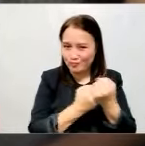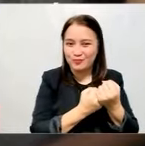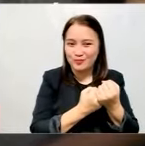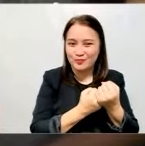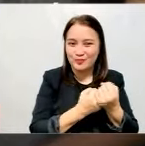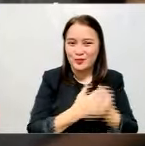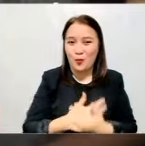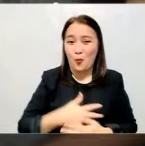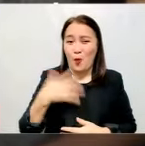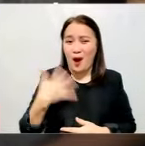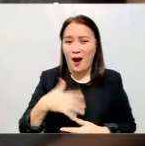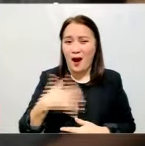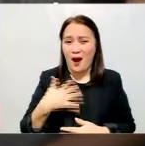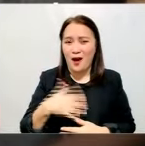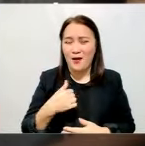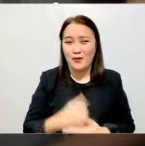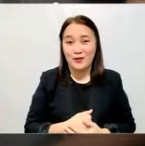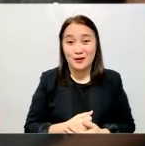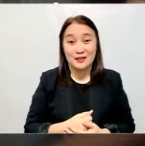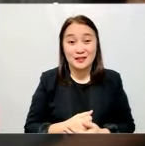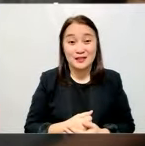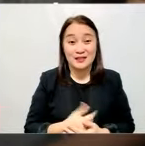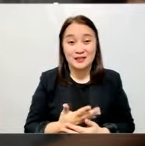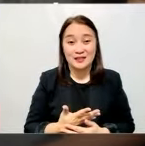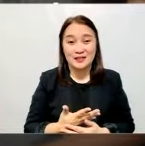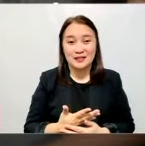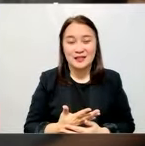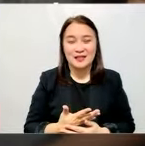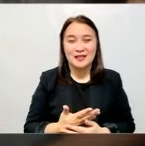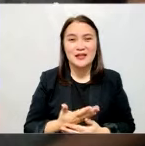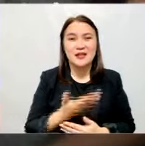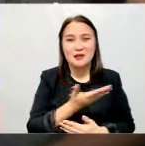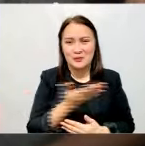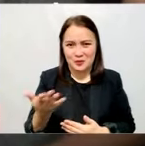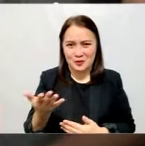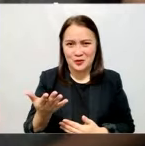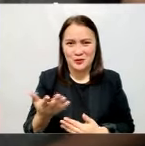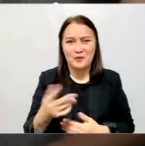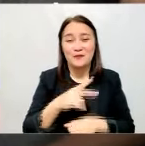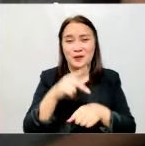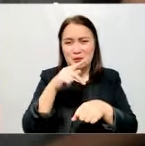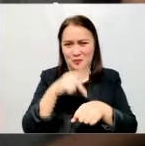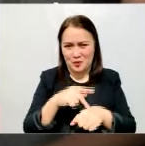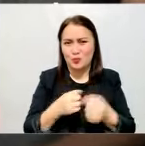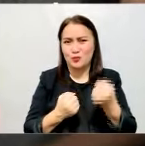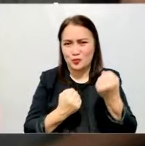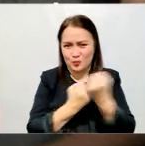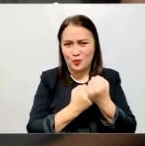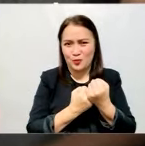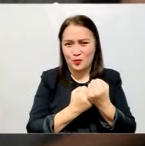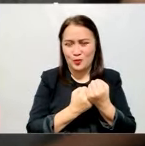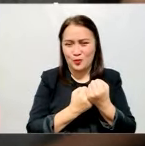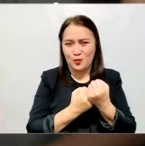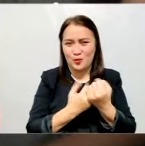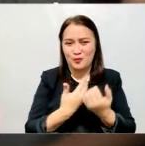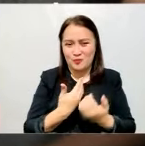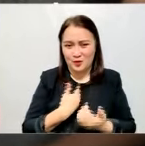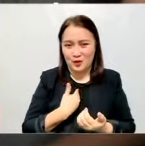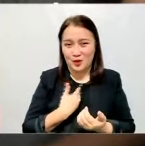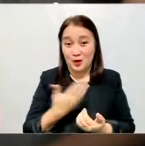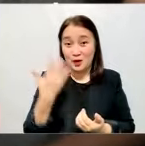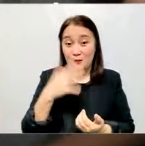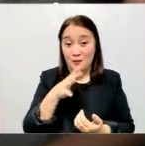Well, yeah, it's amazing to have such a supportive country on my back. I mean, I remember the first time I saw, or my mom showed me a